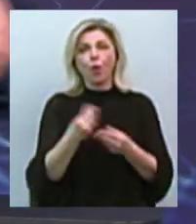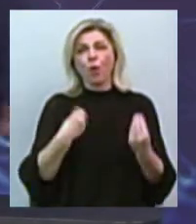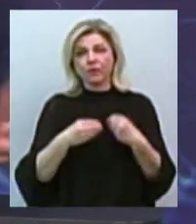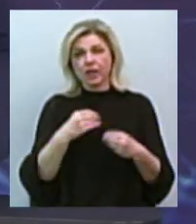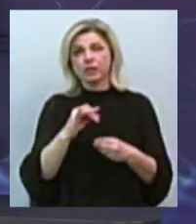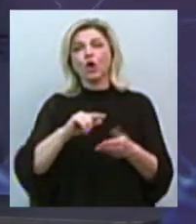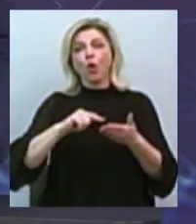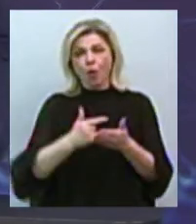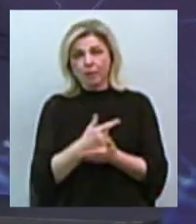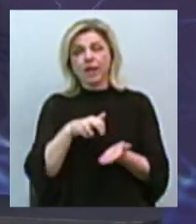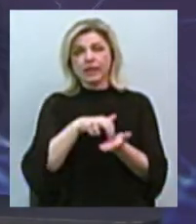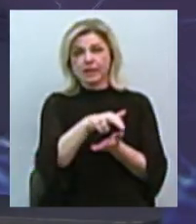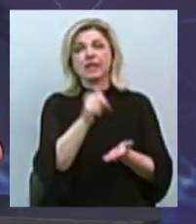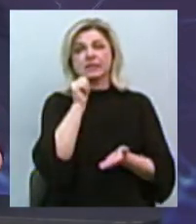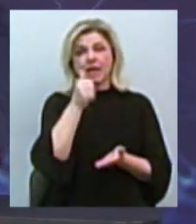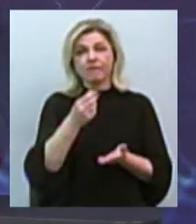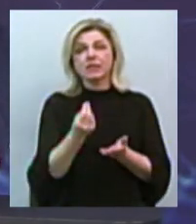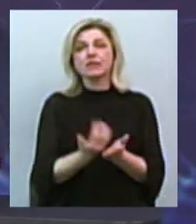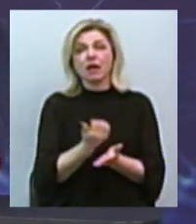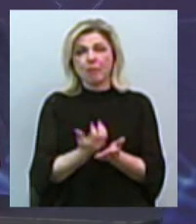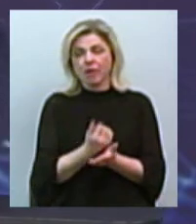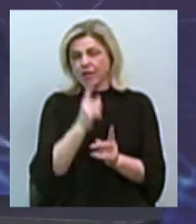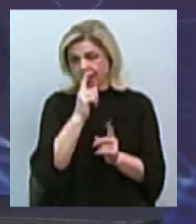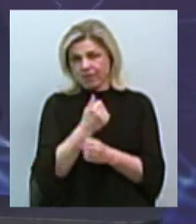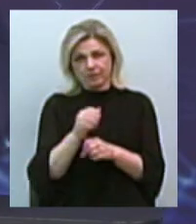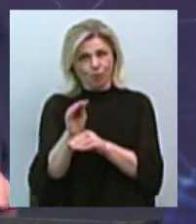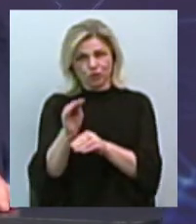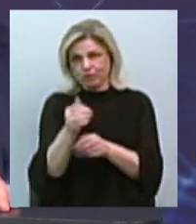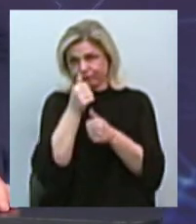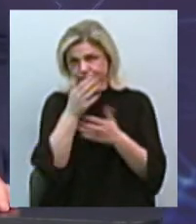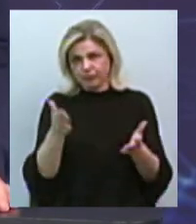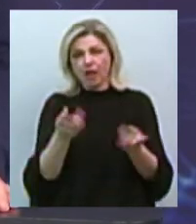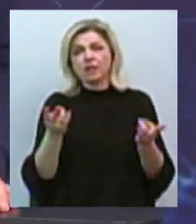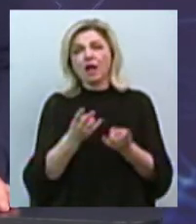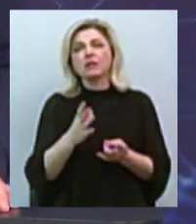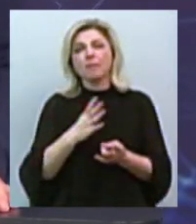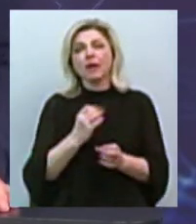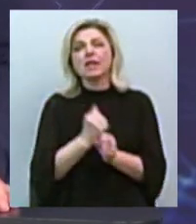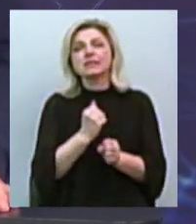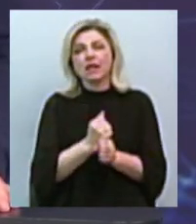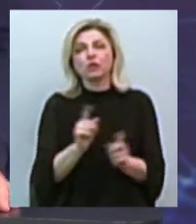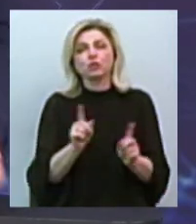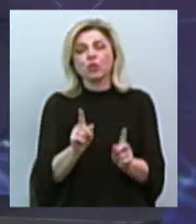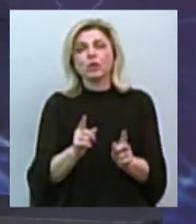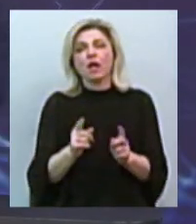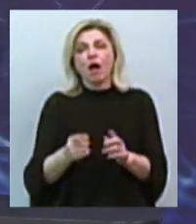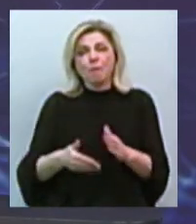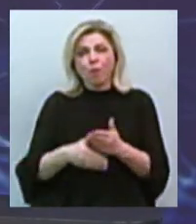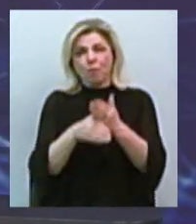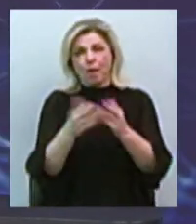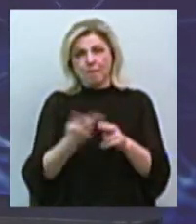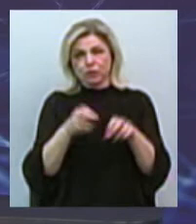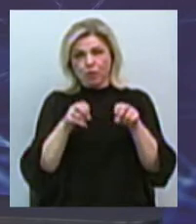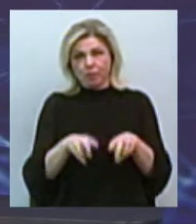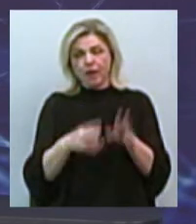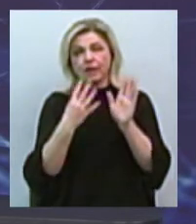пошел опять завтра зарабатывать, наверное, невозможно. Надо создавать было какую-то подушку безопасности. Но